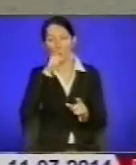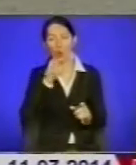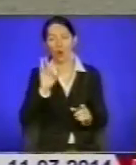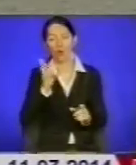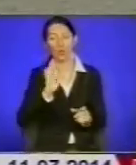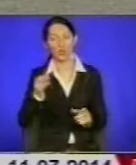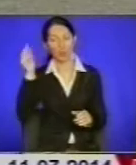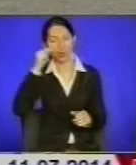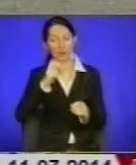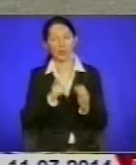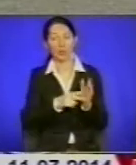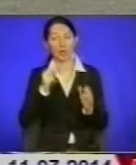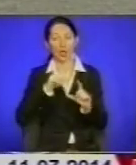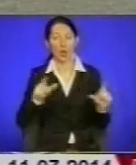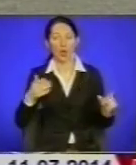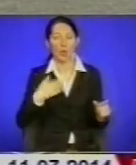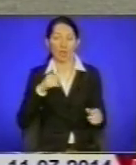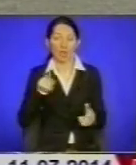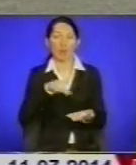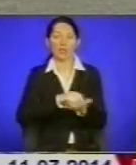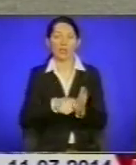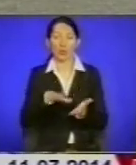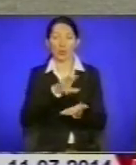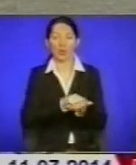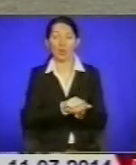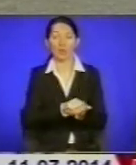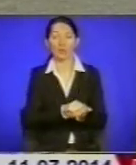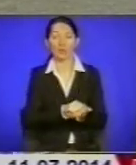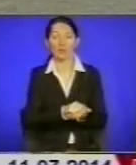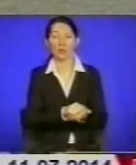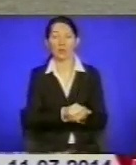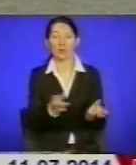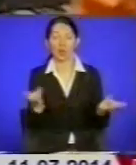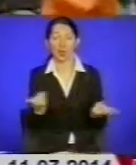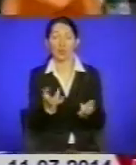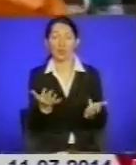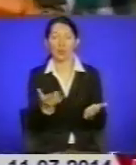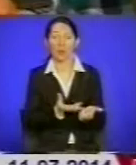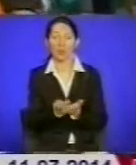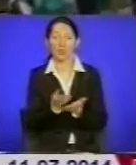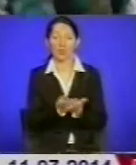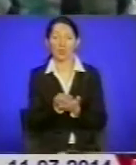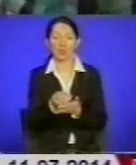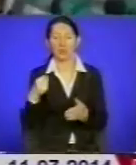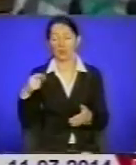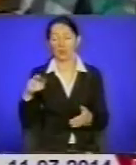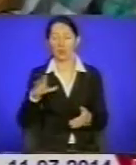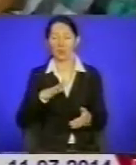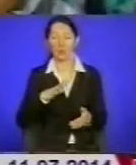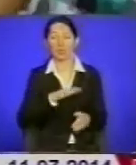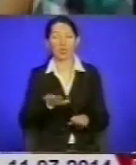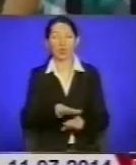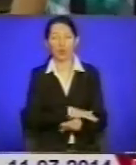17-й школі. Ми там квартиру зняли, тільки треба ще платити. В Одесі я була, ну,